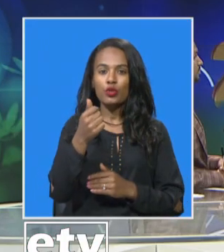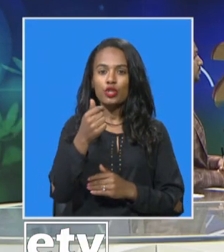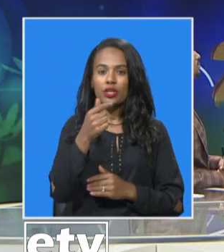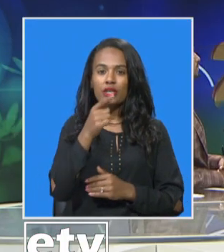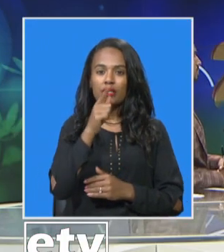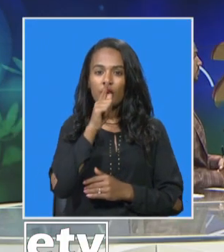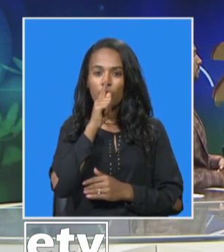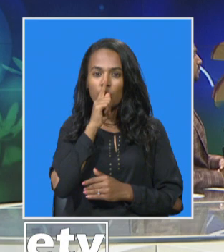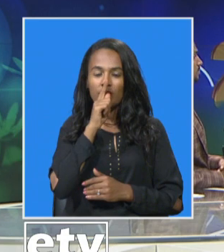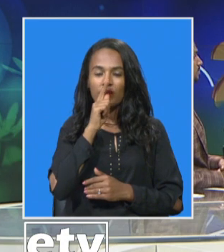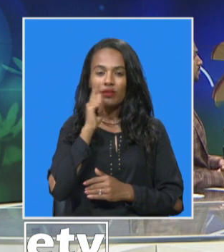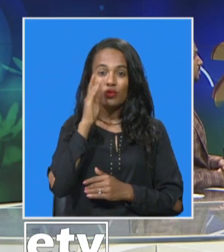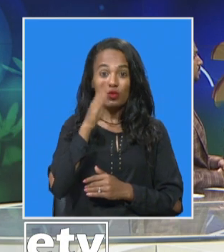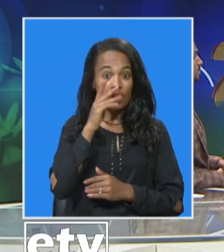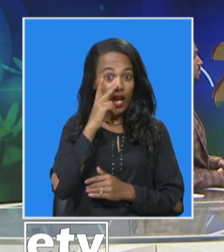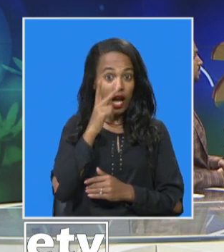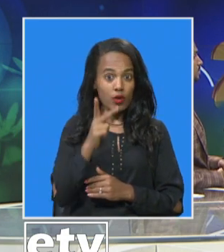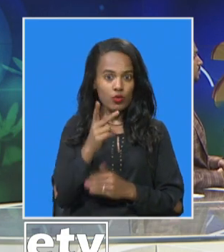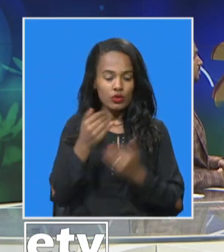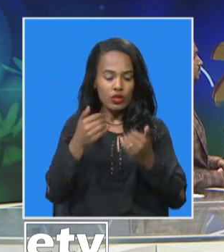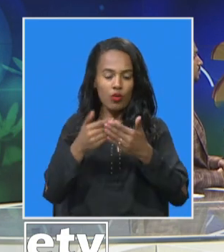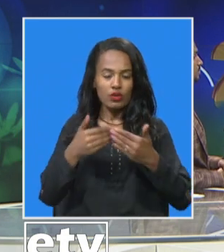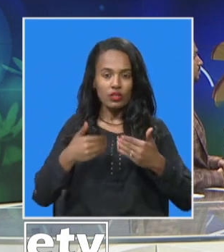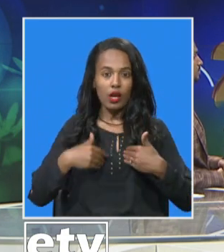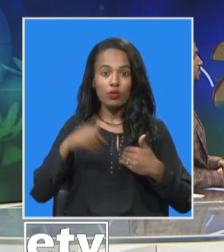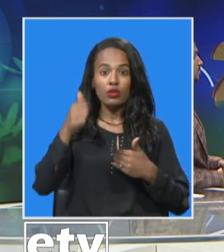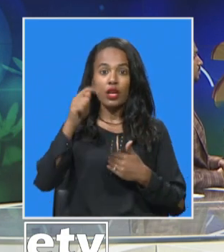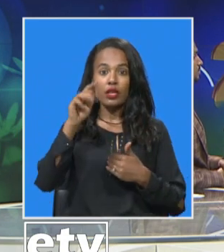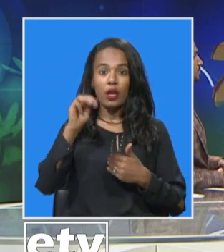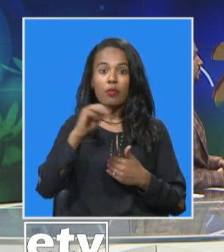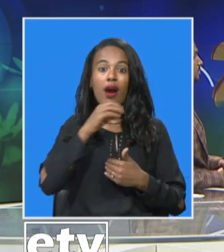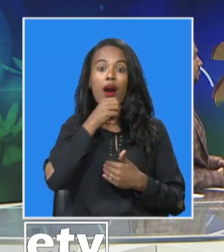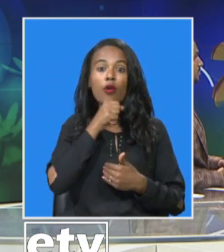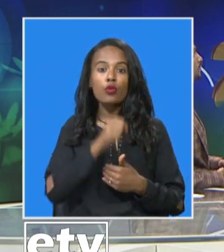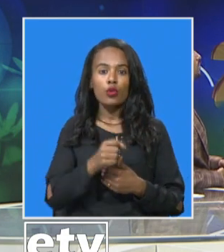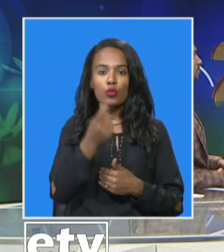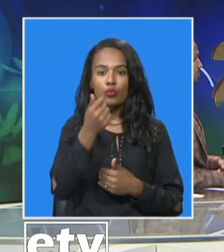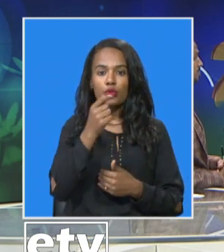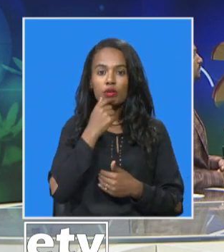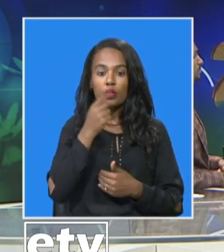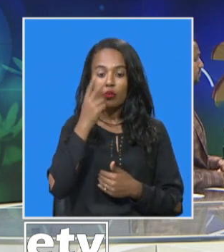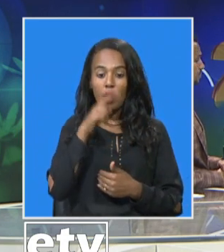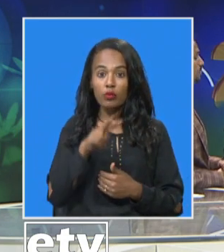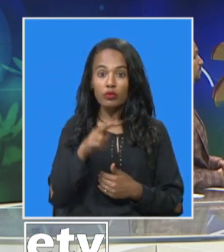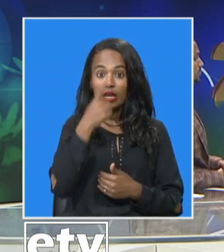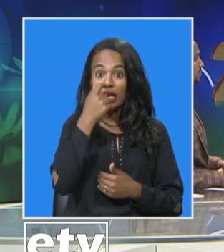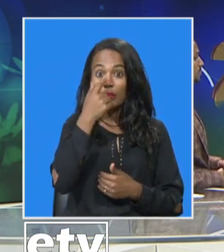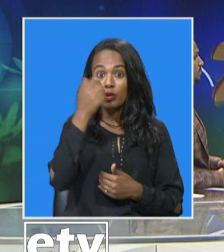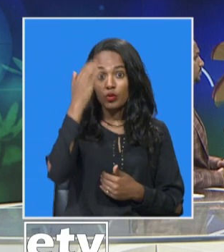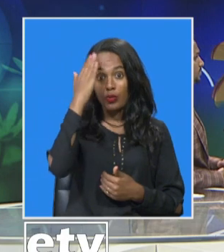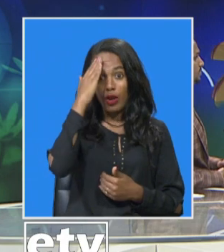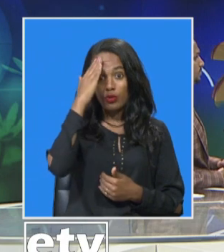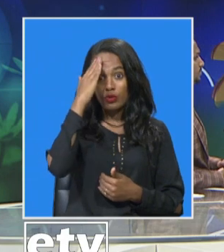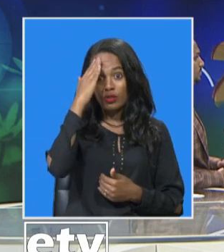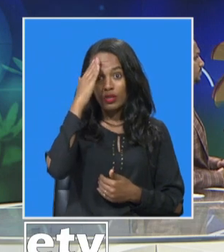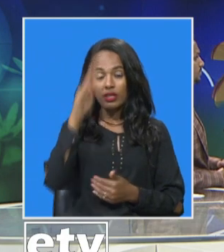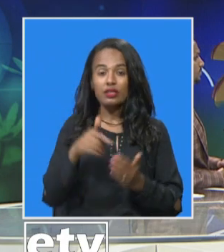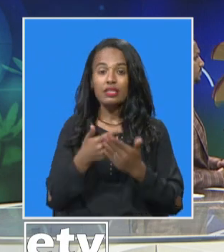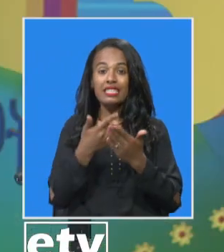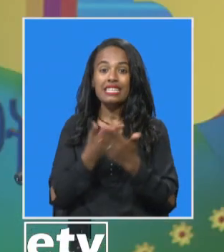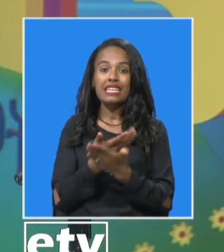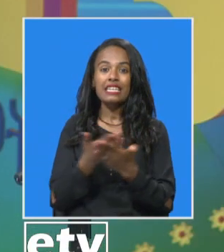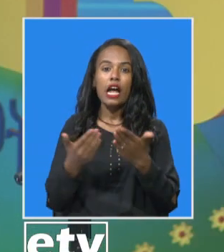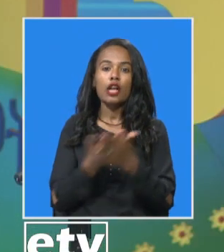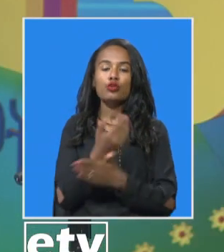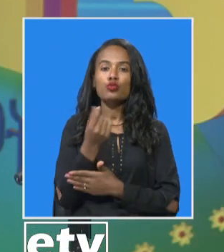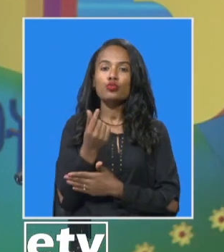ፊቸር ያነባሉ። ስለዚህ እስካሁን ያሉት የኤቲኤም ማሽኖች የአሮጌውን ብር ነው የሚያዩት፣ የለመዱትም የሚያውቁት። ስለዚህ ይህንን